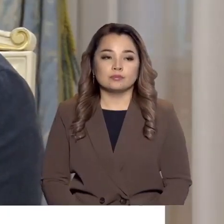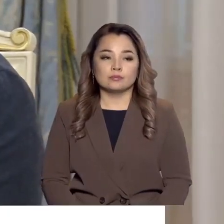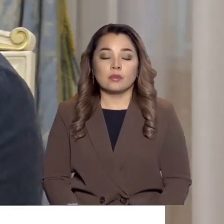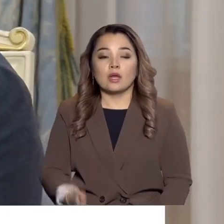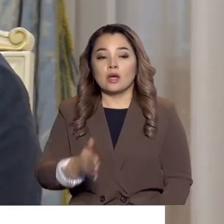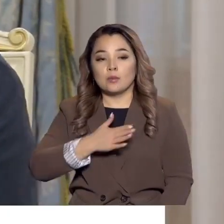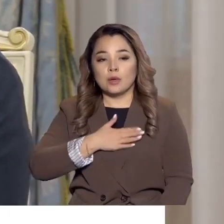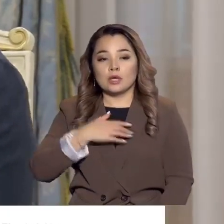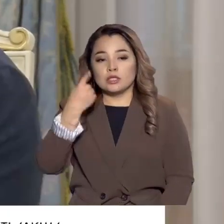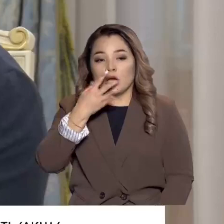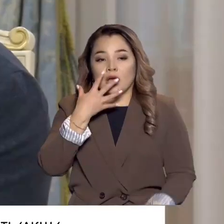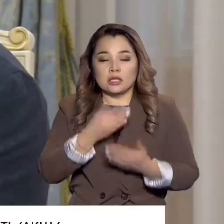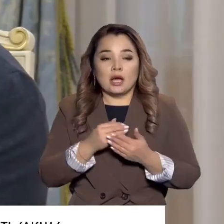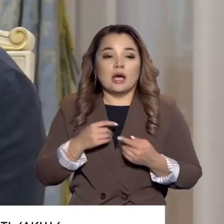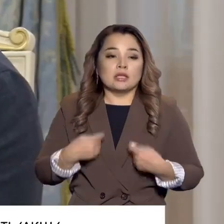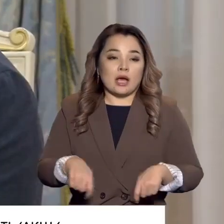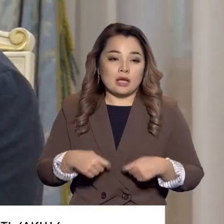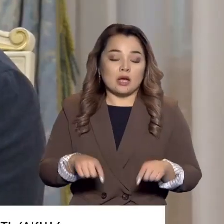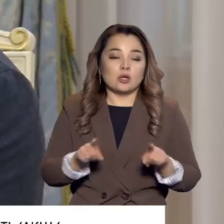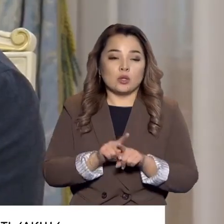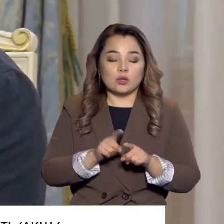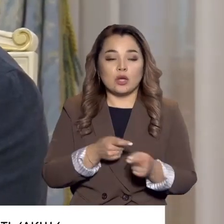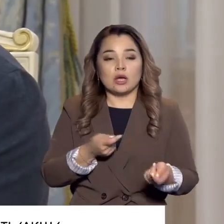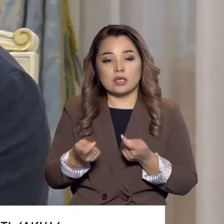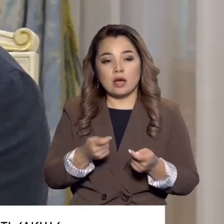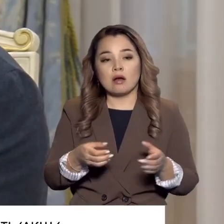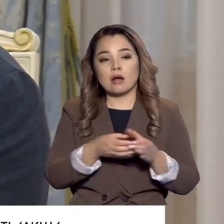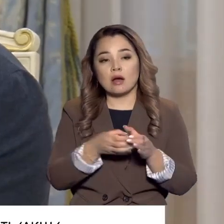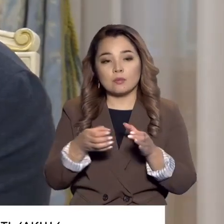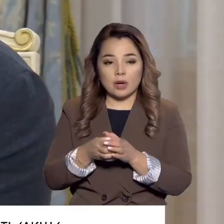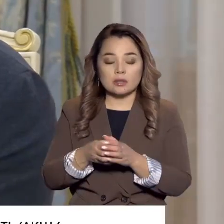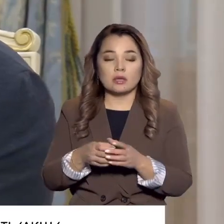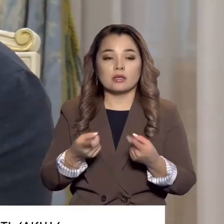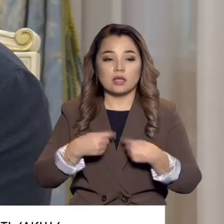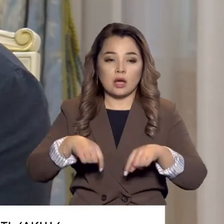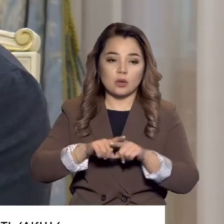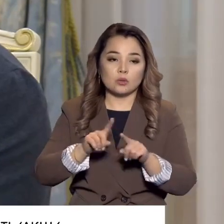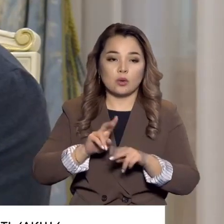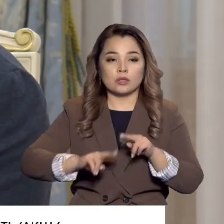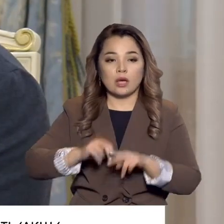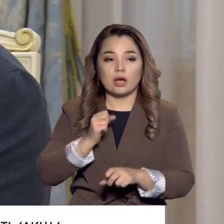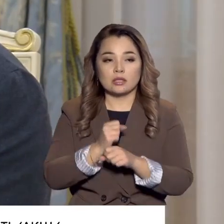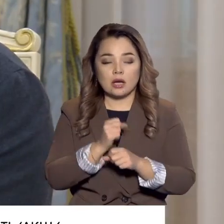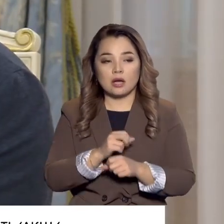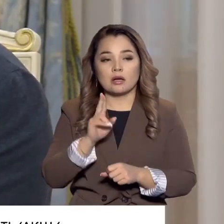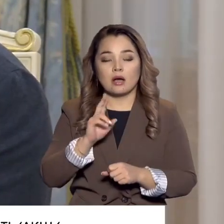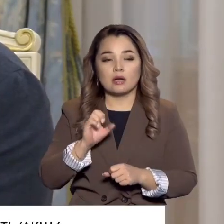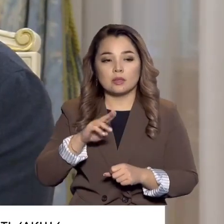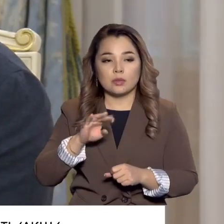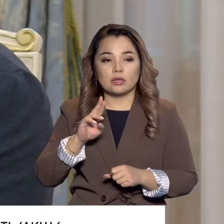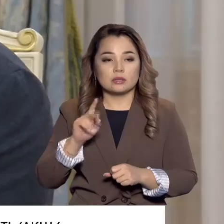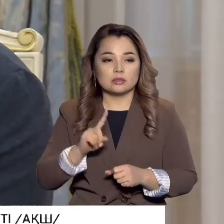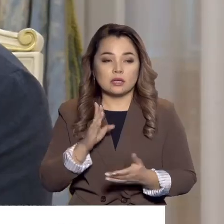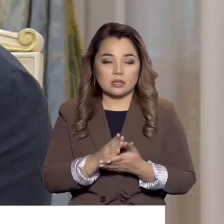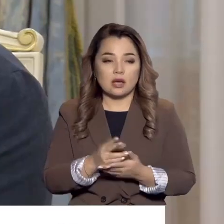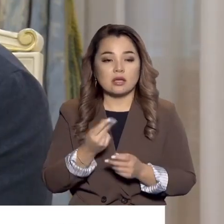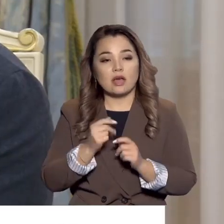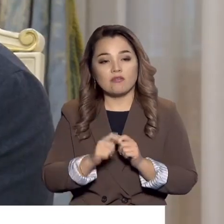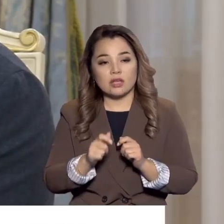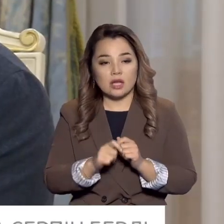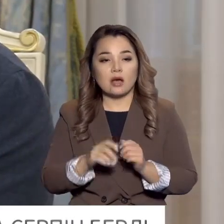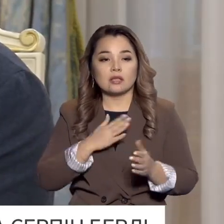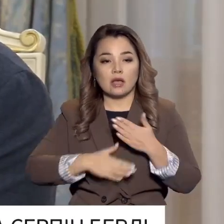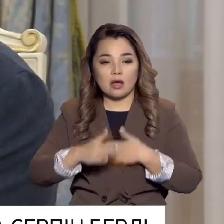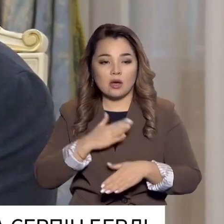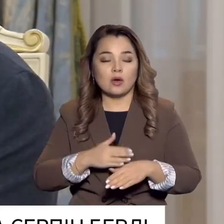Біз жеке нарықтарға ғана емес, сонымен қатар жетекші корпорациялар мен салаларға шоғырланғанбыз. Біз Каспий кезетке инвестиция салғанымызға өте